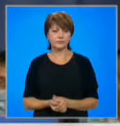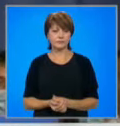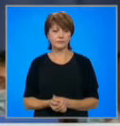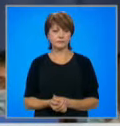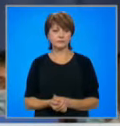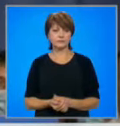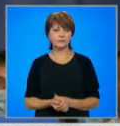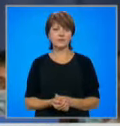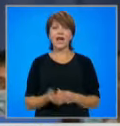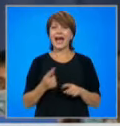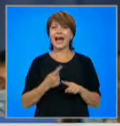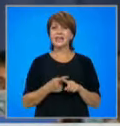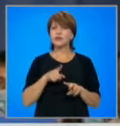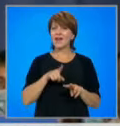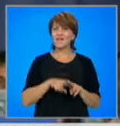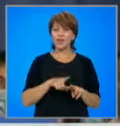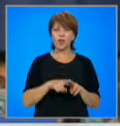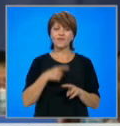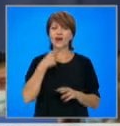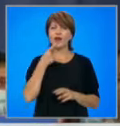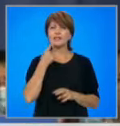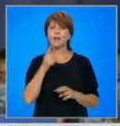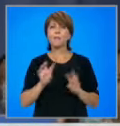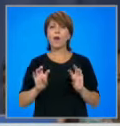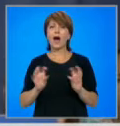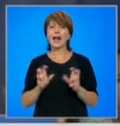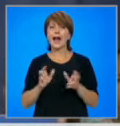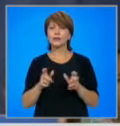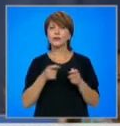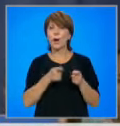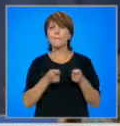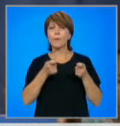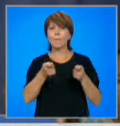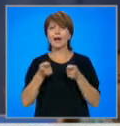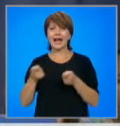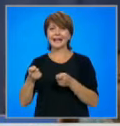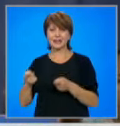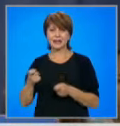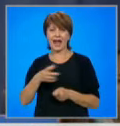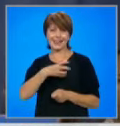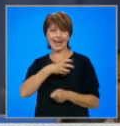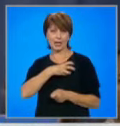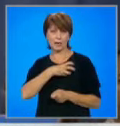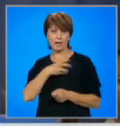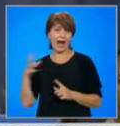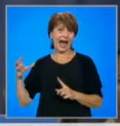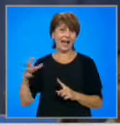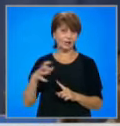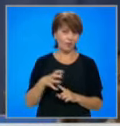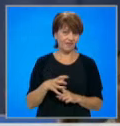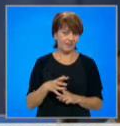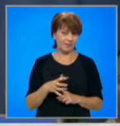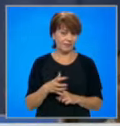ми казва премалчо, Христо Иванов каза по радиото, че пропагандата на ГЕРБ ги атакува. Абе не бе, Христо